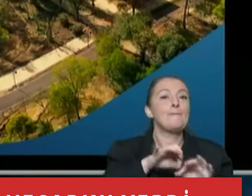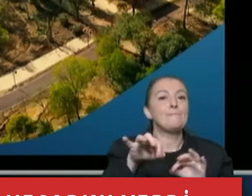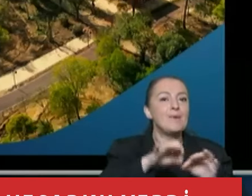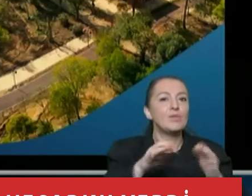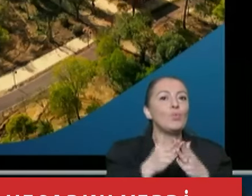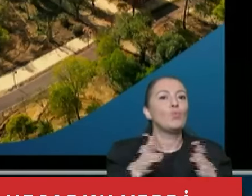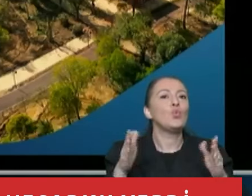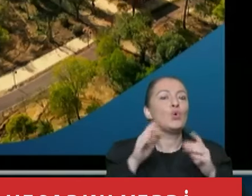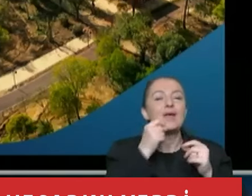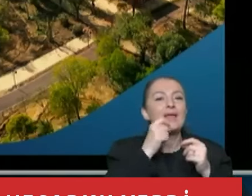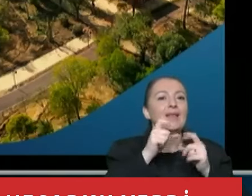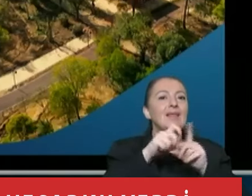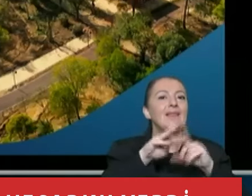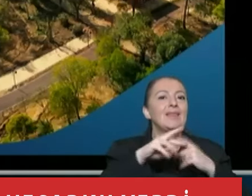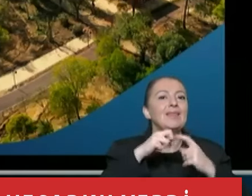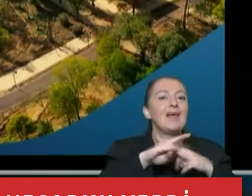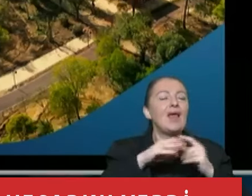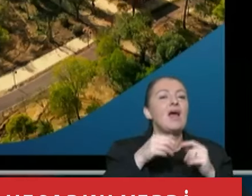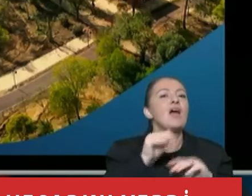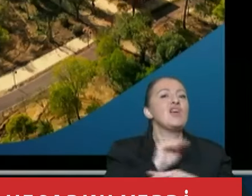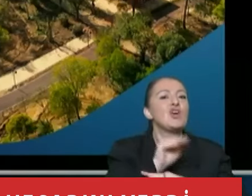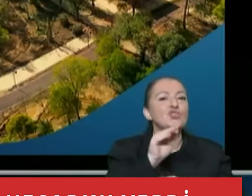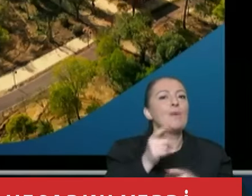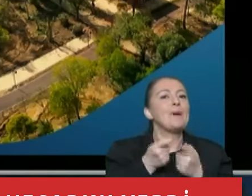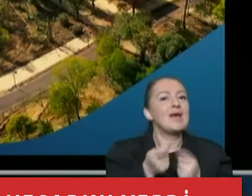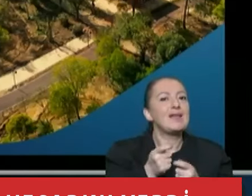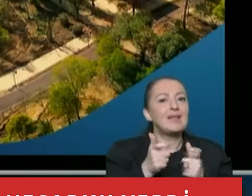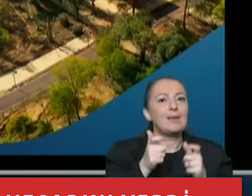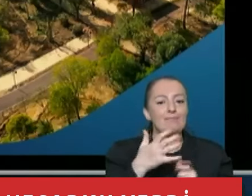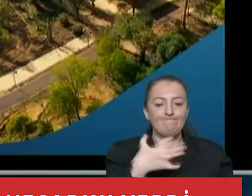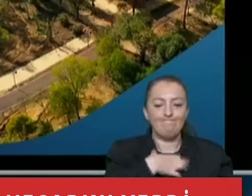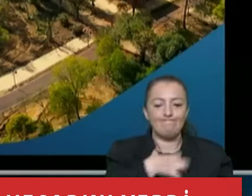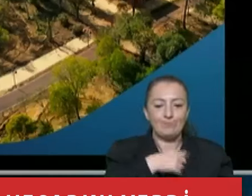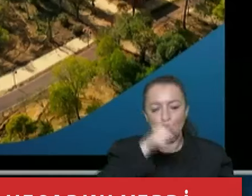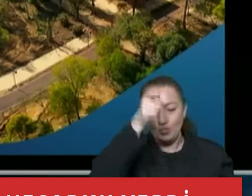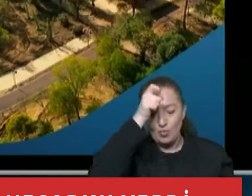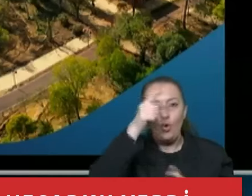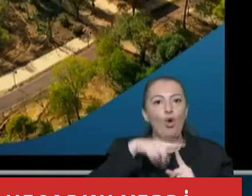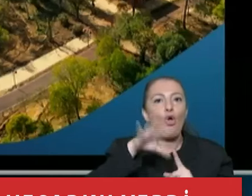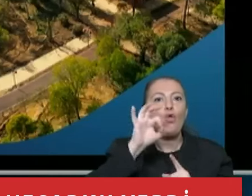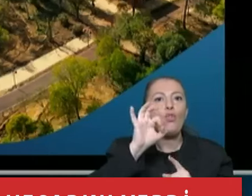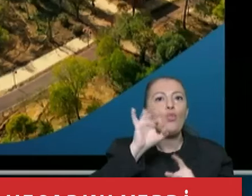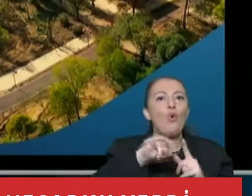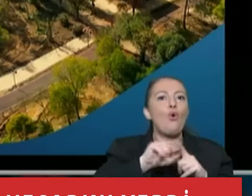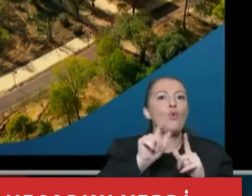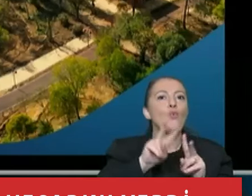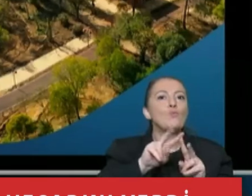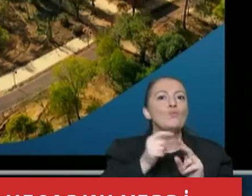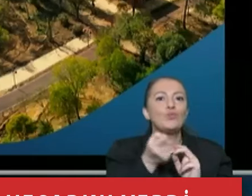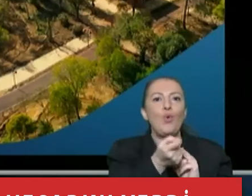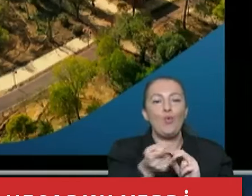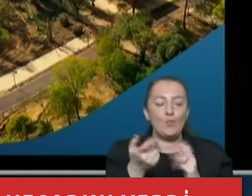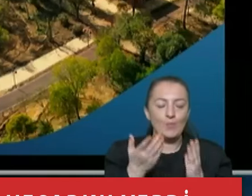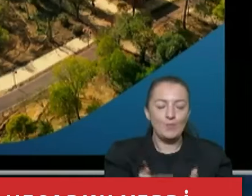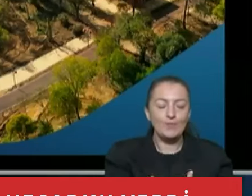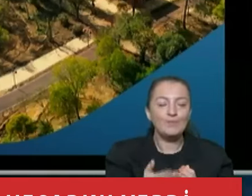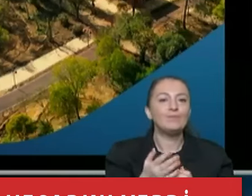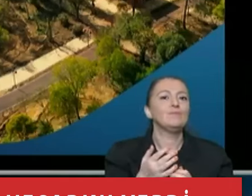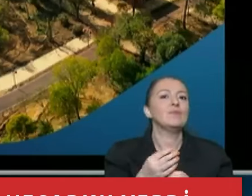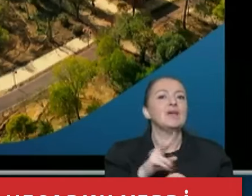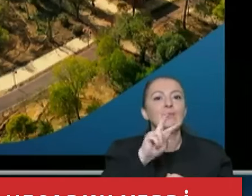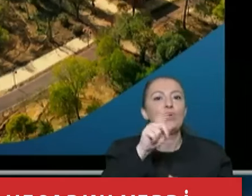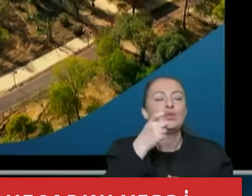yaşam eğitim ve yerel tohum merkezi olarak İstanbul'a yeniden kazandırdık 2019 yılında